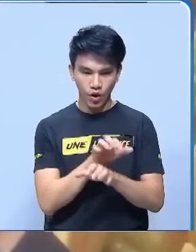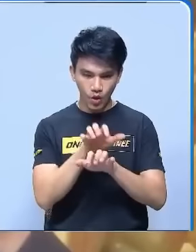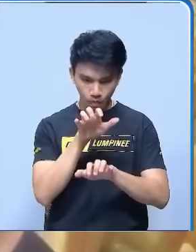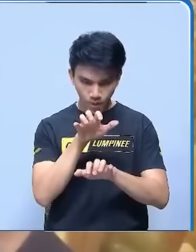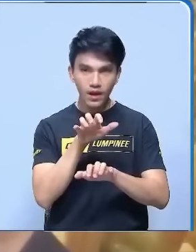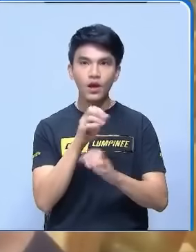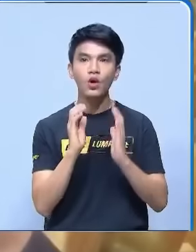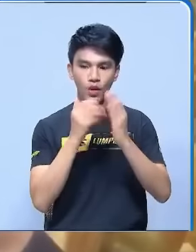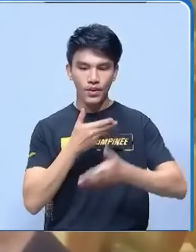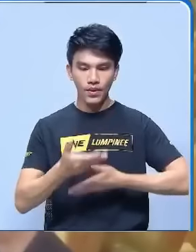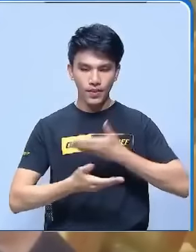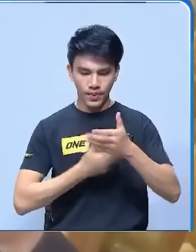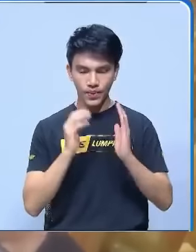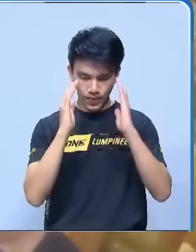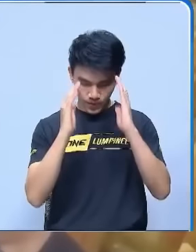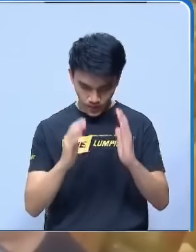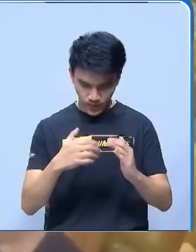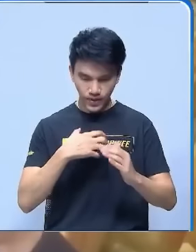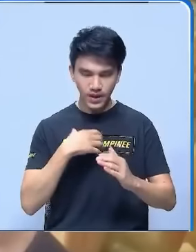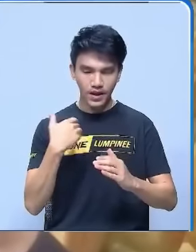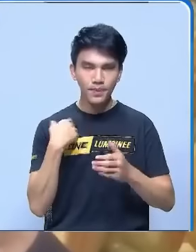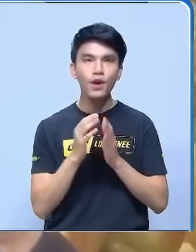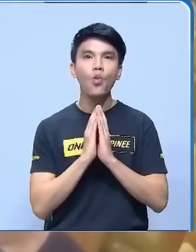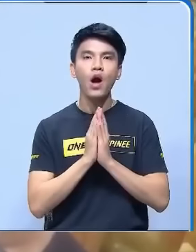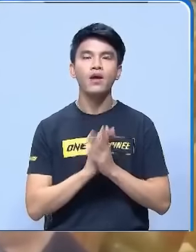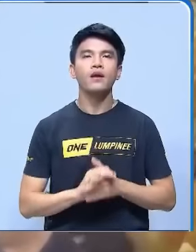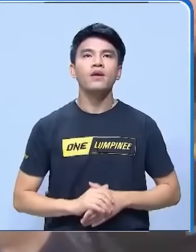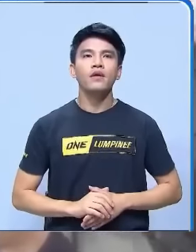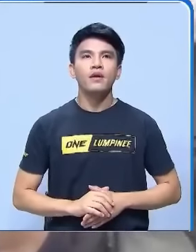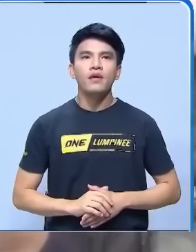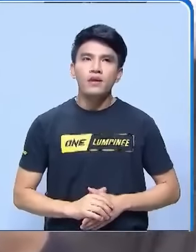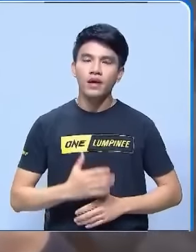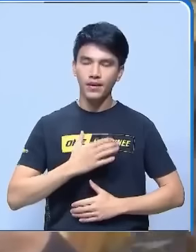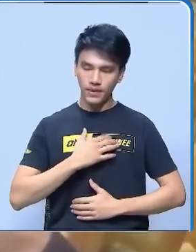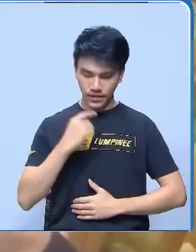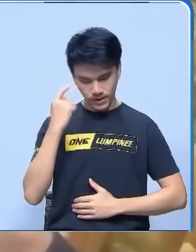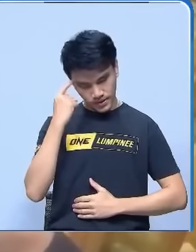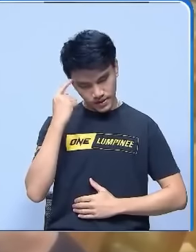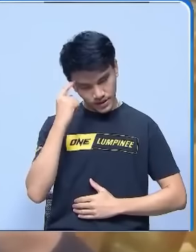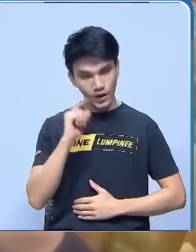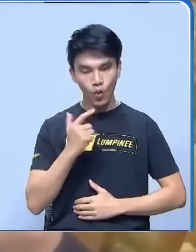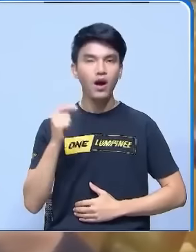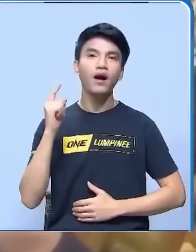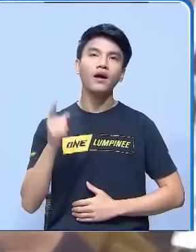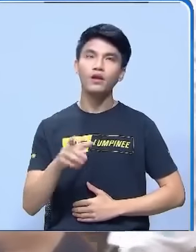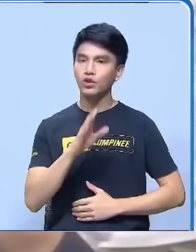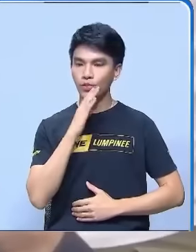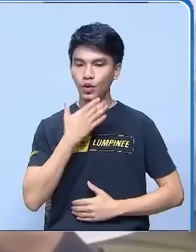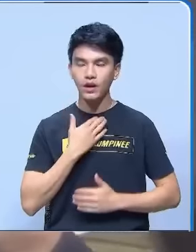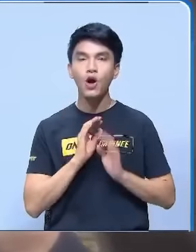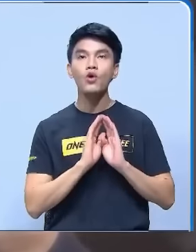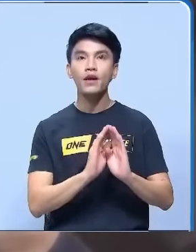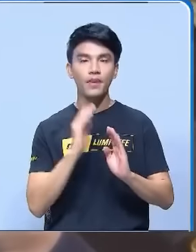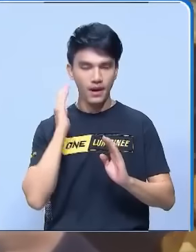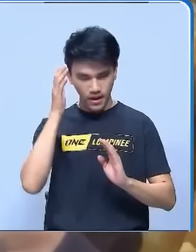ที่ค้าขายเราก็อยากมีไว้บูชาอย่างเงี้ยค่ะเราก็คิดว่ามันเป็นทองแท้ถ้าเราเก็บไว้มันอาจจะอนา